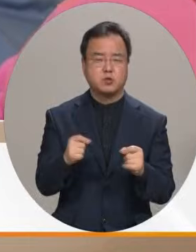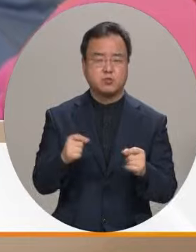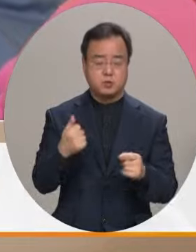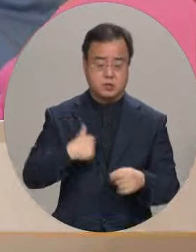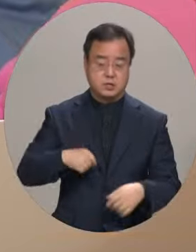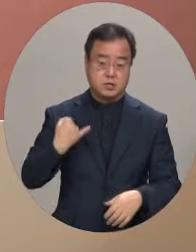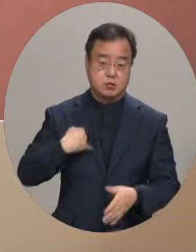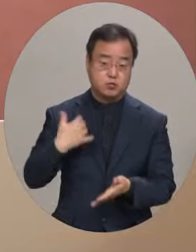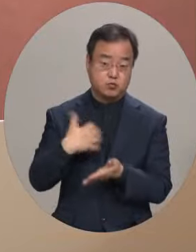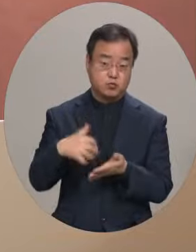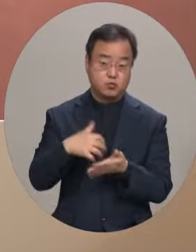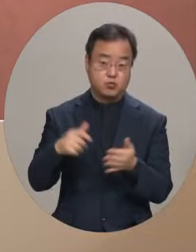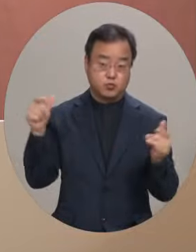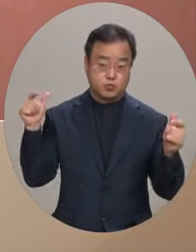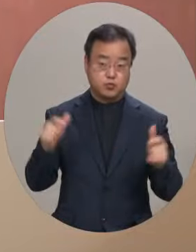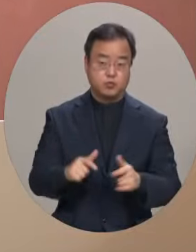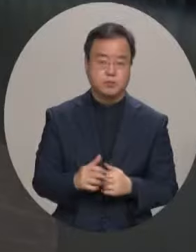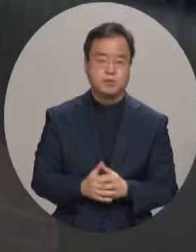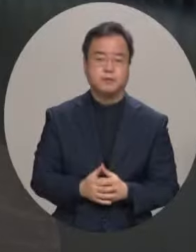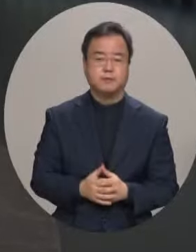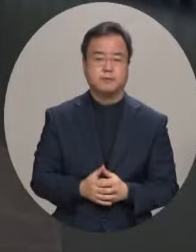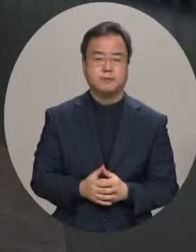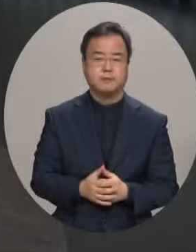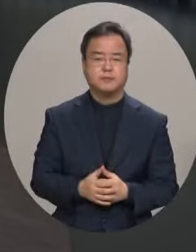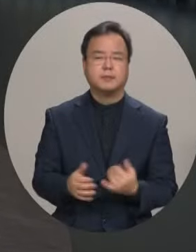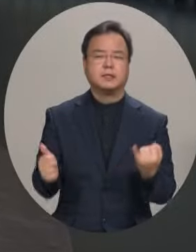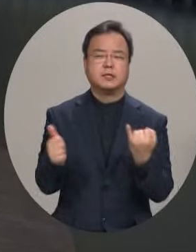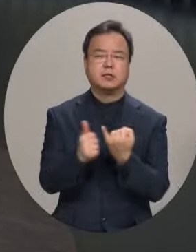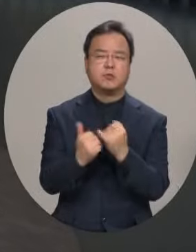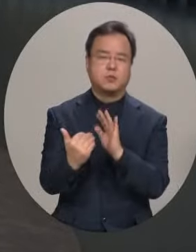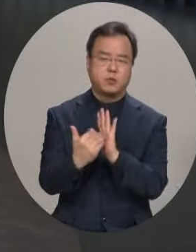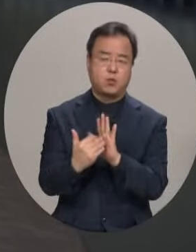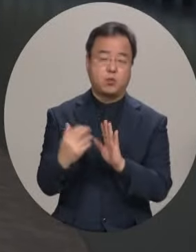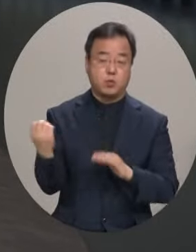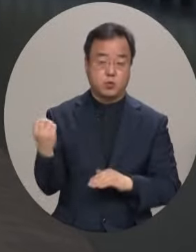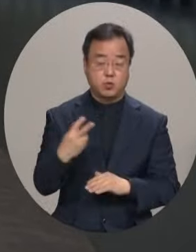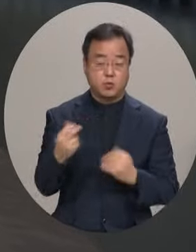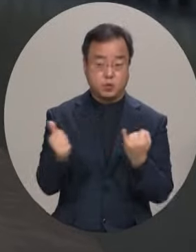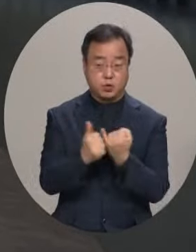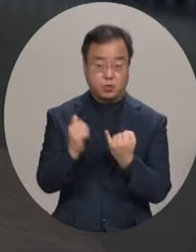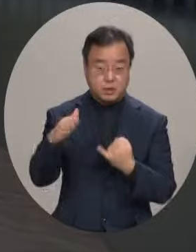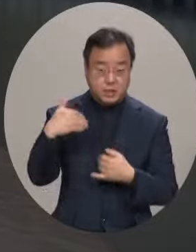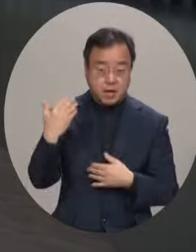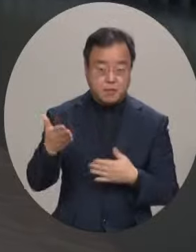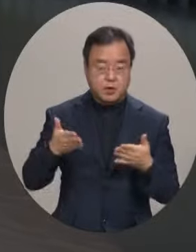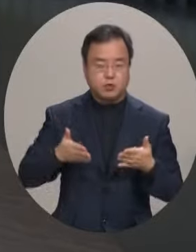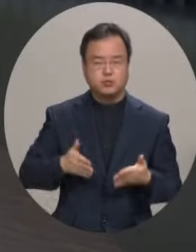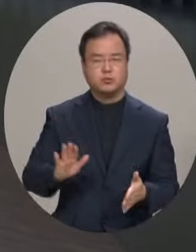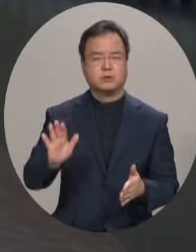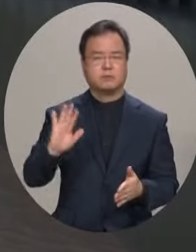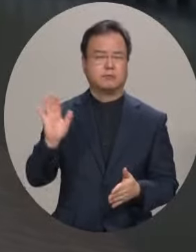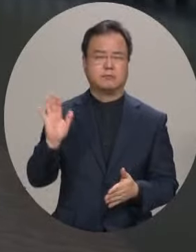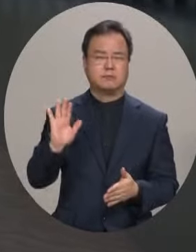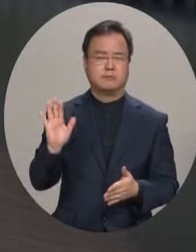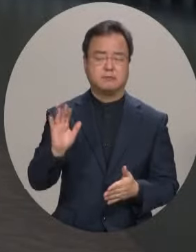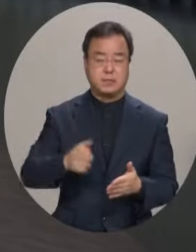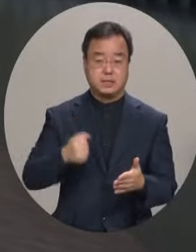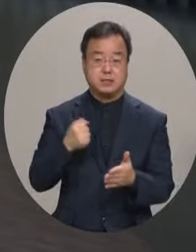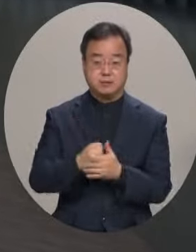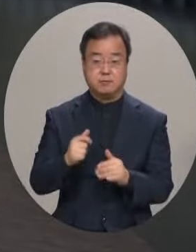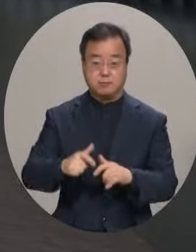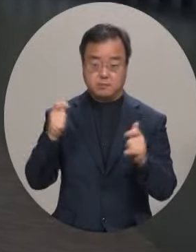줄어들 수밖에 없습니다네 물론 결혼한 후에도 비 출산을 결심하는 사례가 늘고 있는